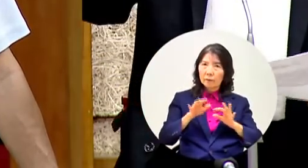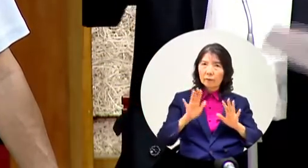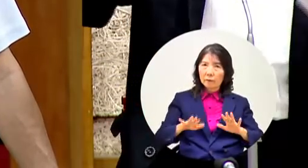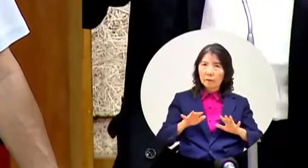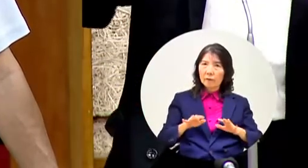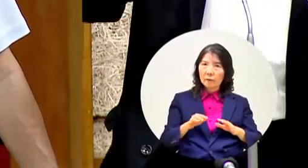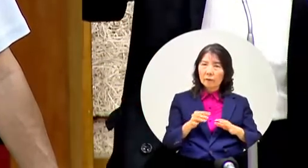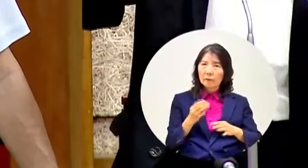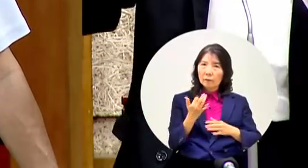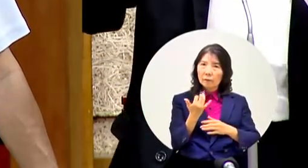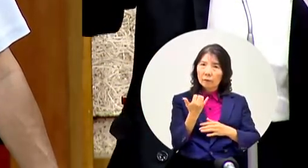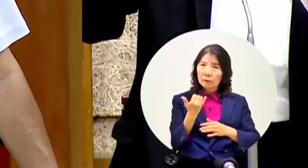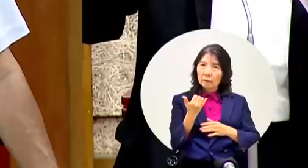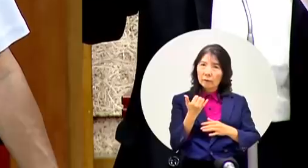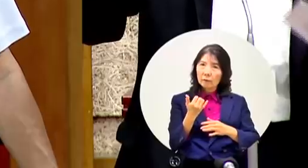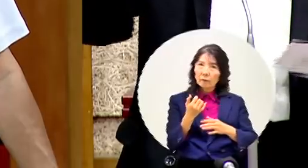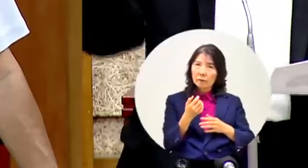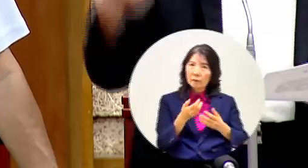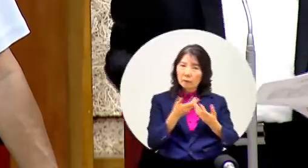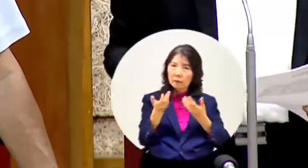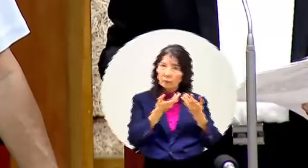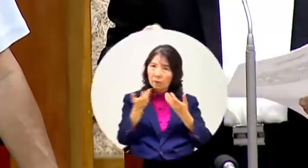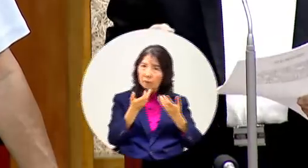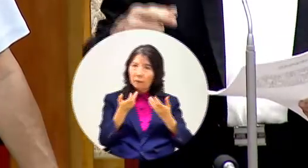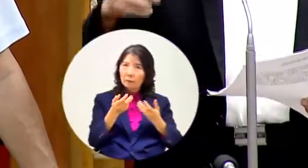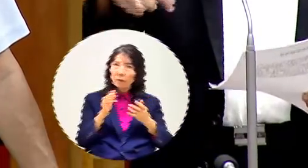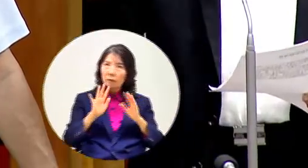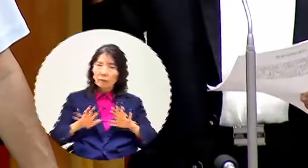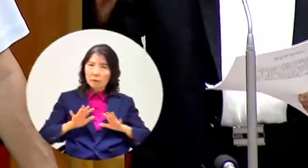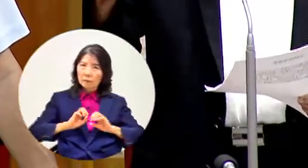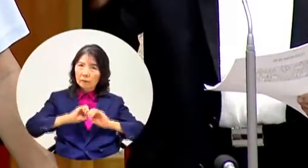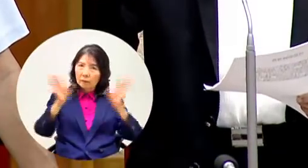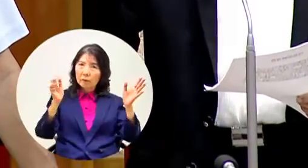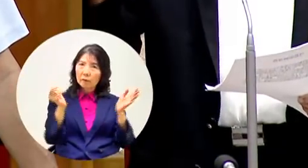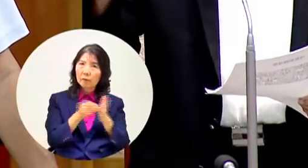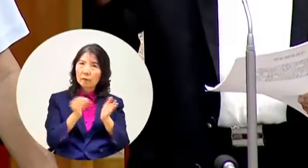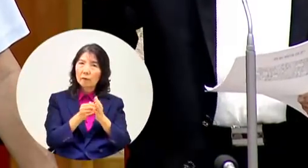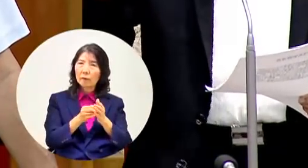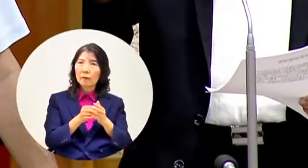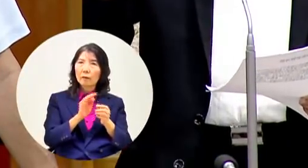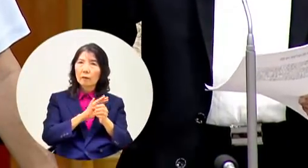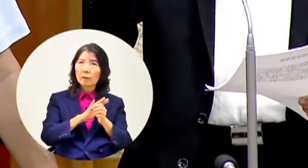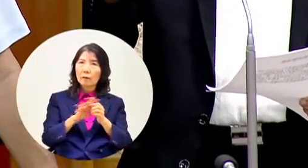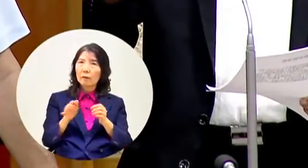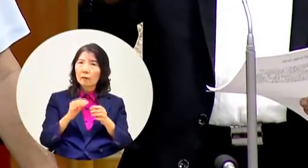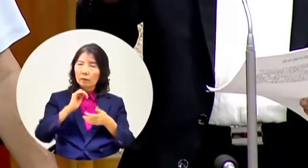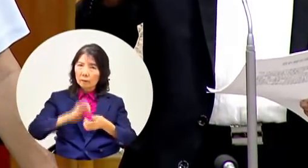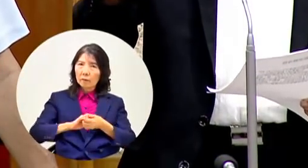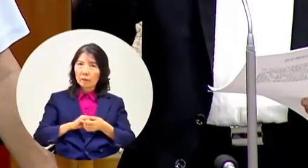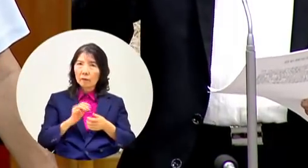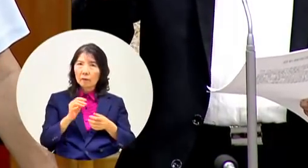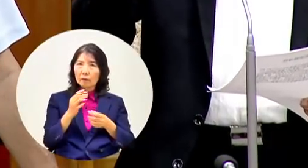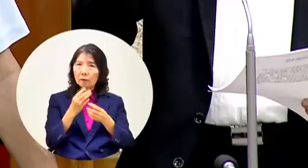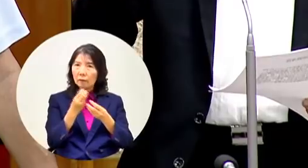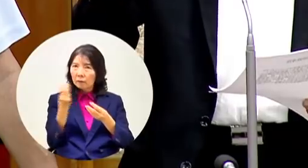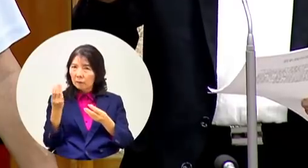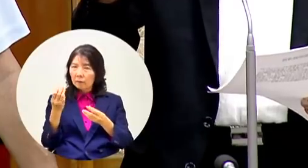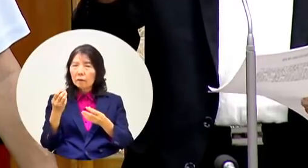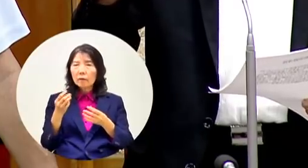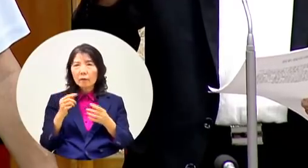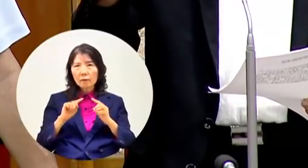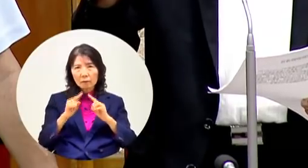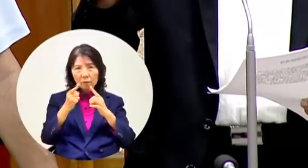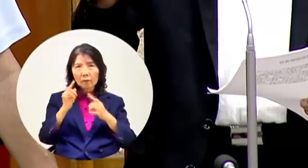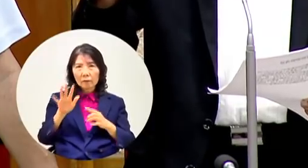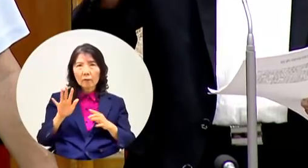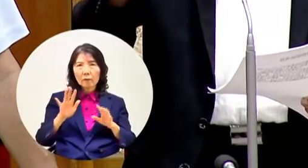吼，就是讲重划后分配的所在，阮已经拢公告啊，公告期末啊拢确定啊，当然有几件迄个异议案件正在